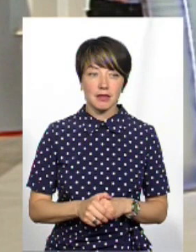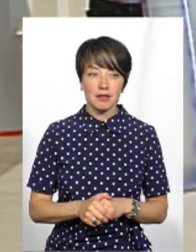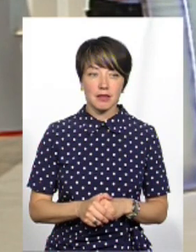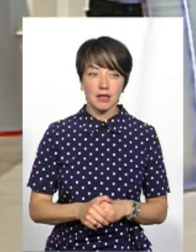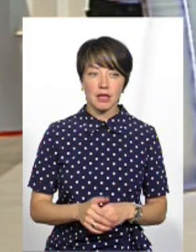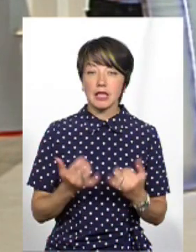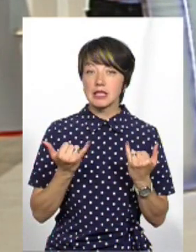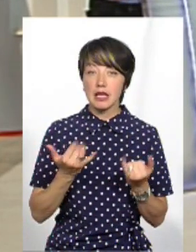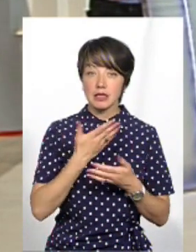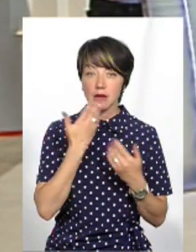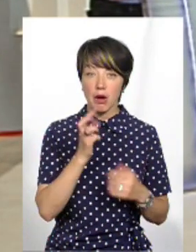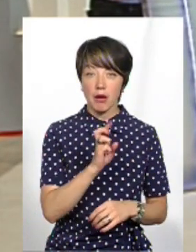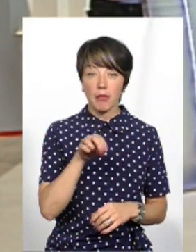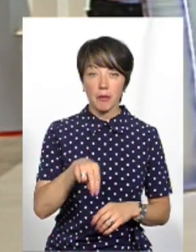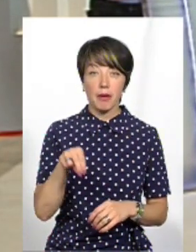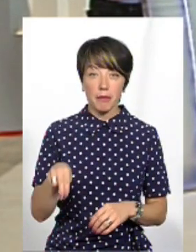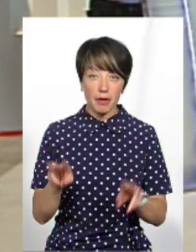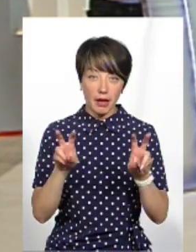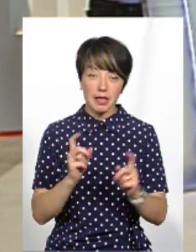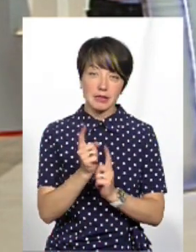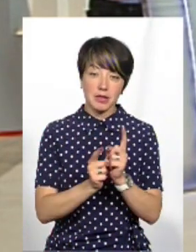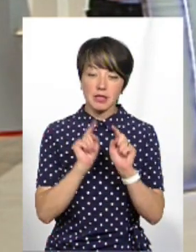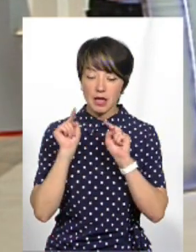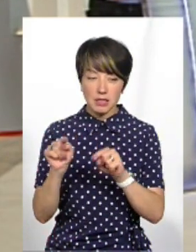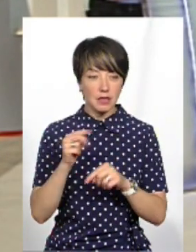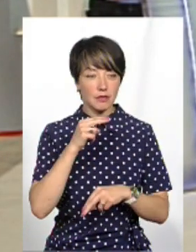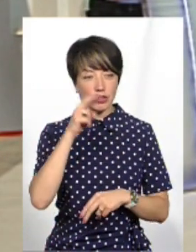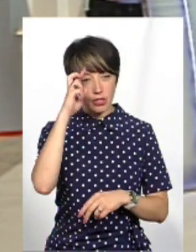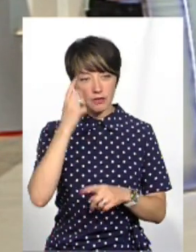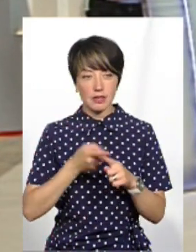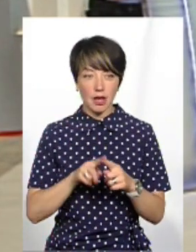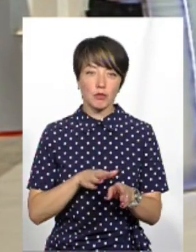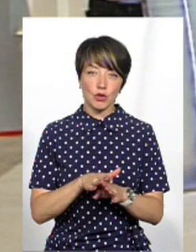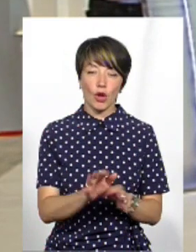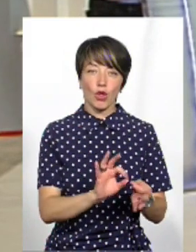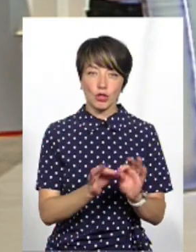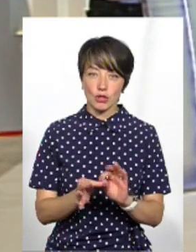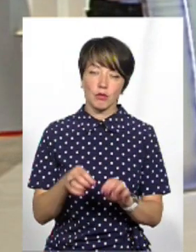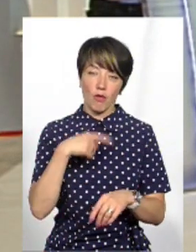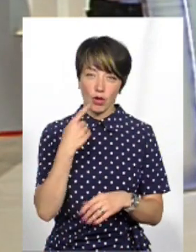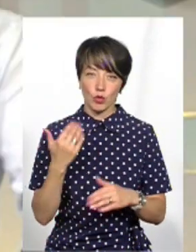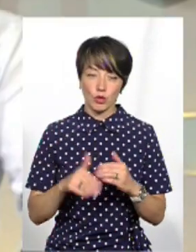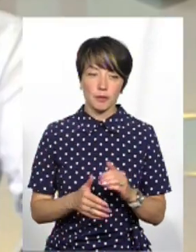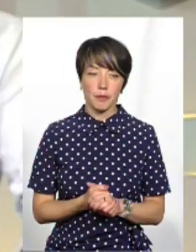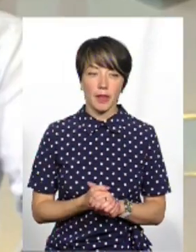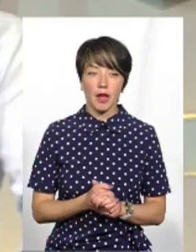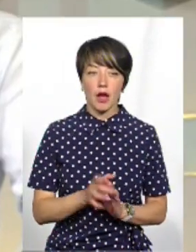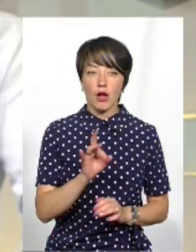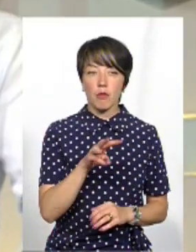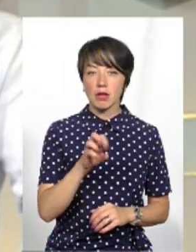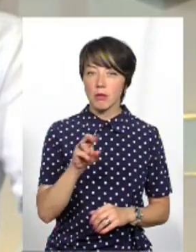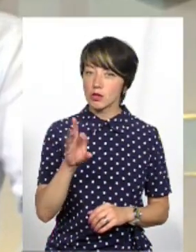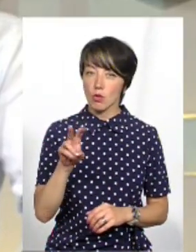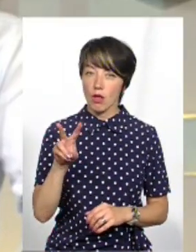кандидати. БПП ну, так і немає. Угу. І змінилися акценти в державі, тому це абсолютно логічно, про це ми вже говорили. Угу. Ну, Роман Мацола, в